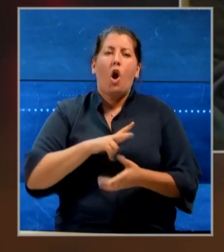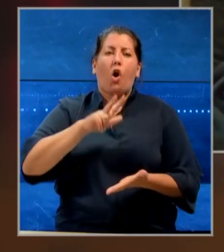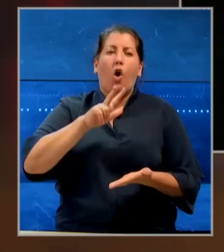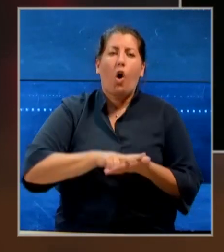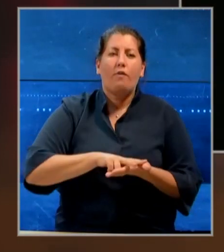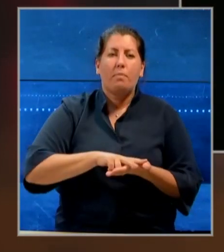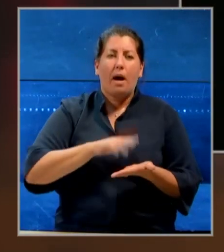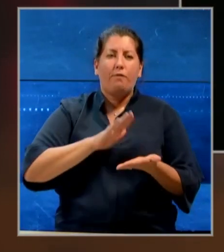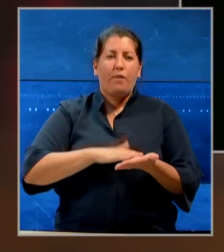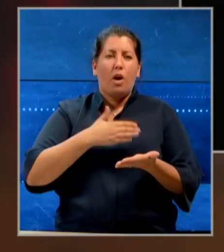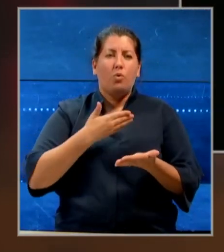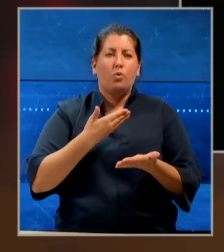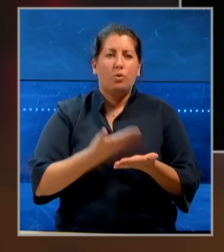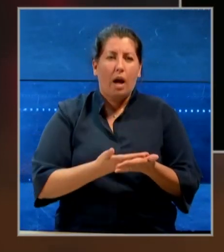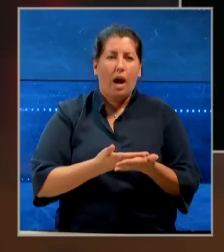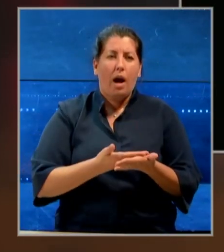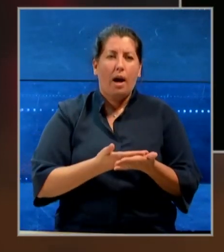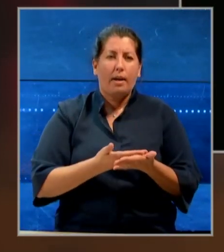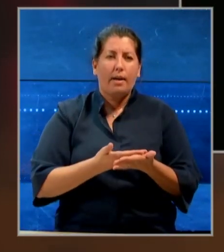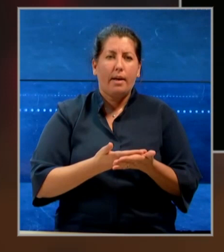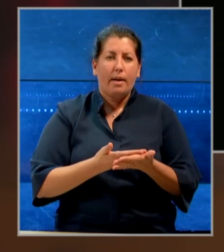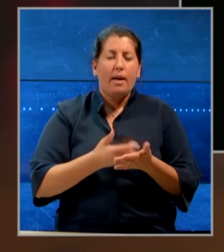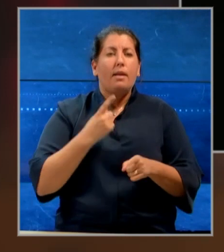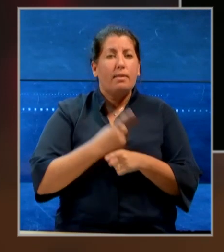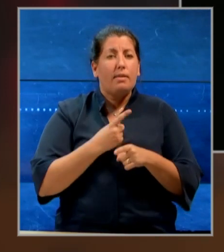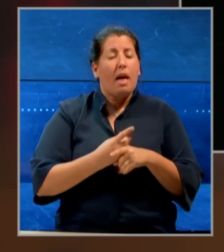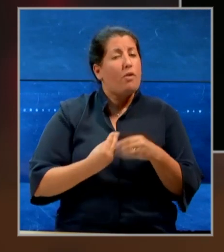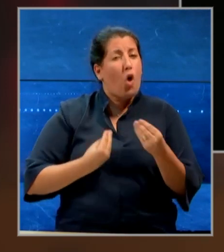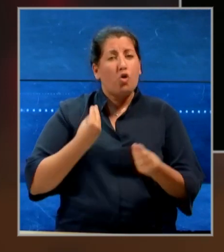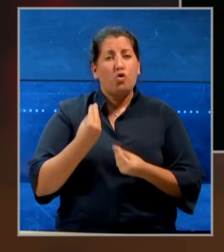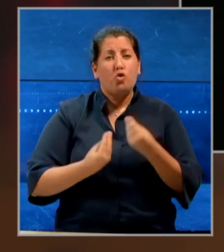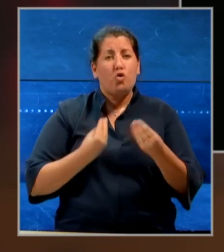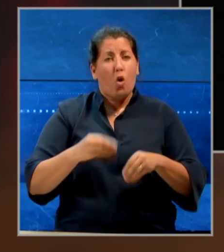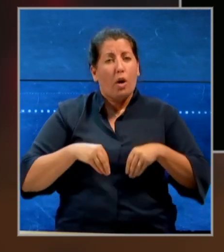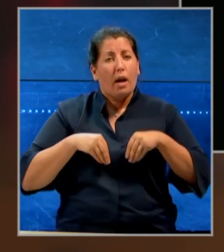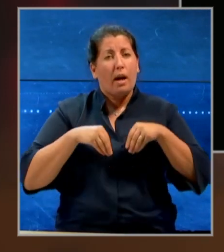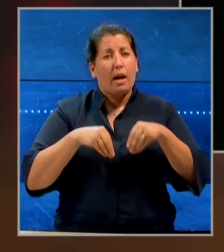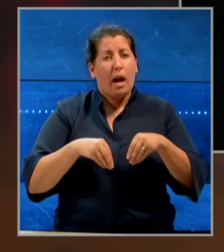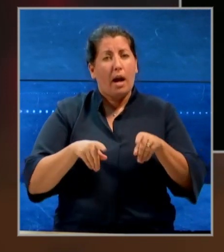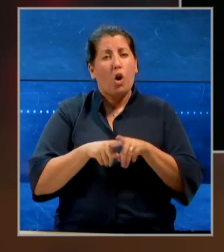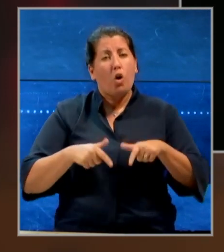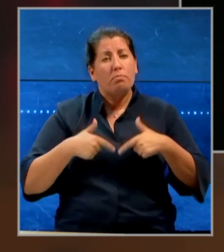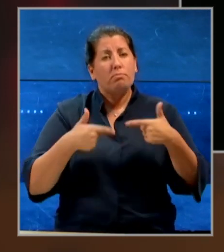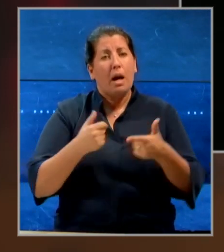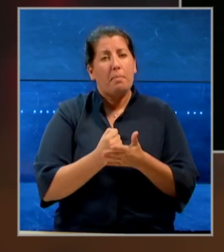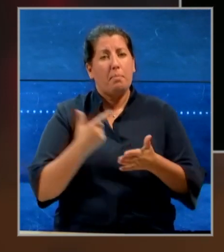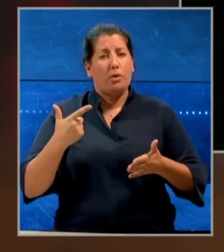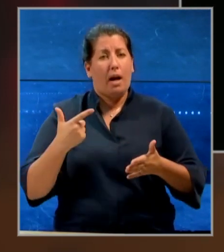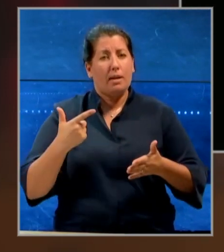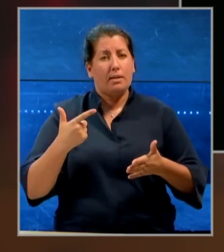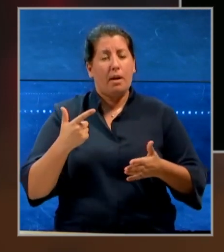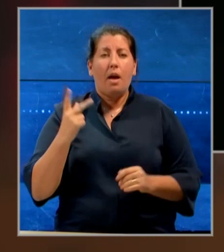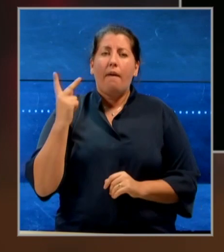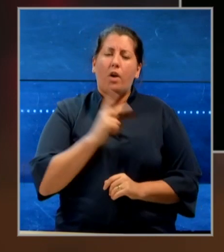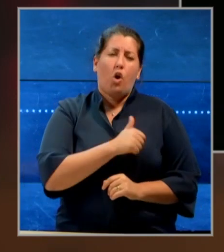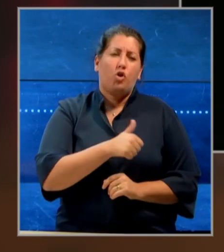e possibilmente fatti esordire, giocare ed esaltare per certi versi. È chiaro che ci sono, ogni società ha